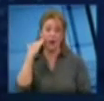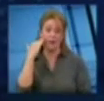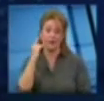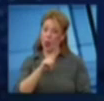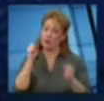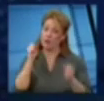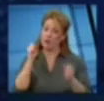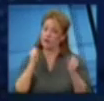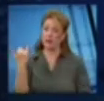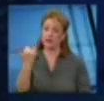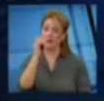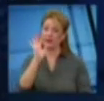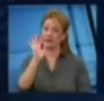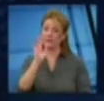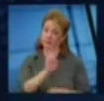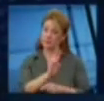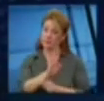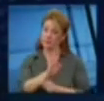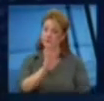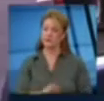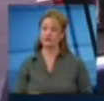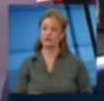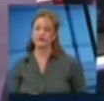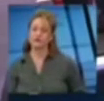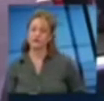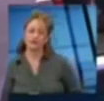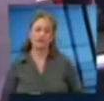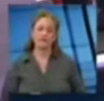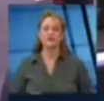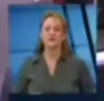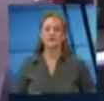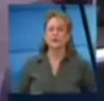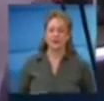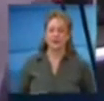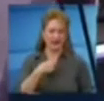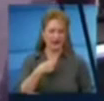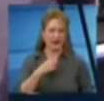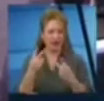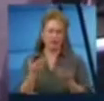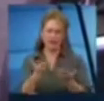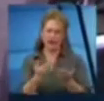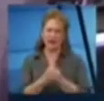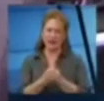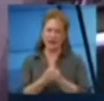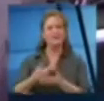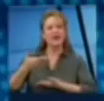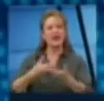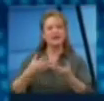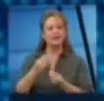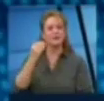מובטח תמיד ומראש. דני, אני יכול להגיב... בבקשה. תודה. היחסים עם ארצות הברית יהיו